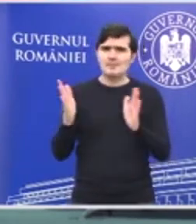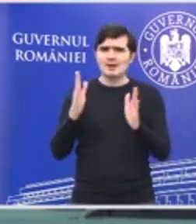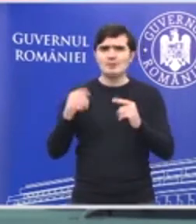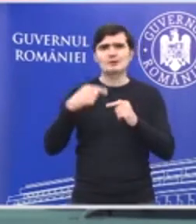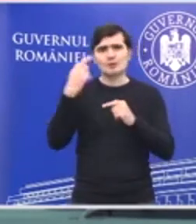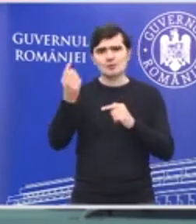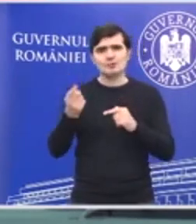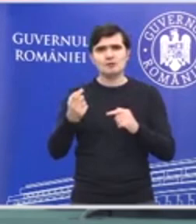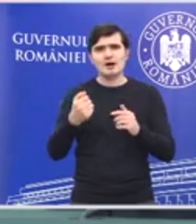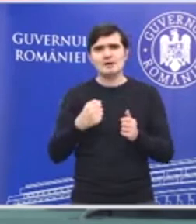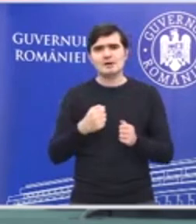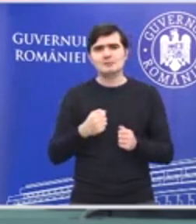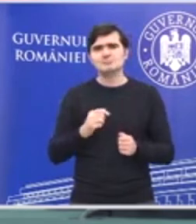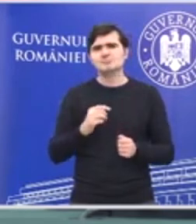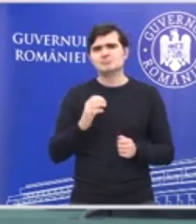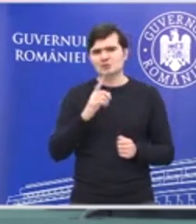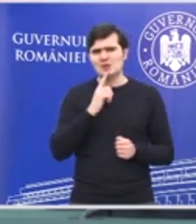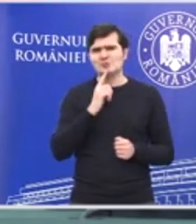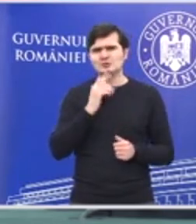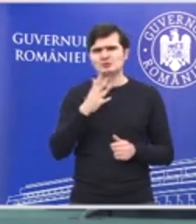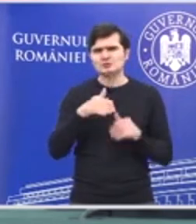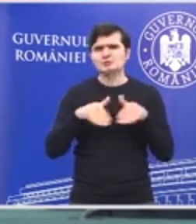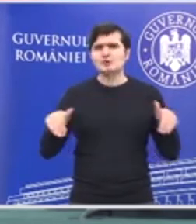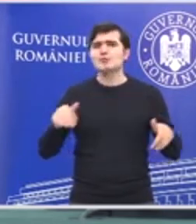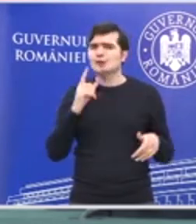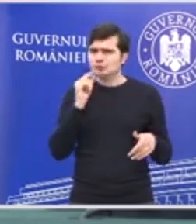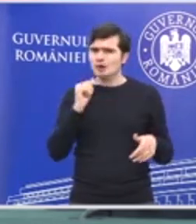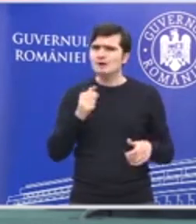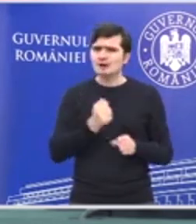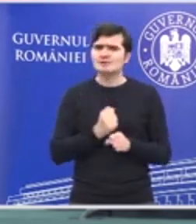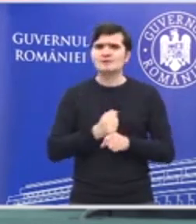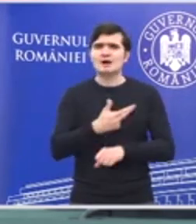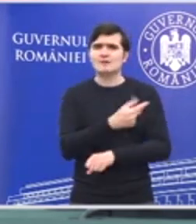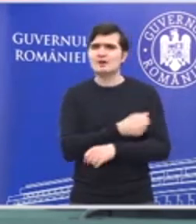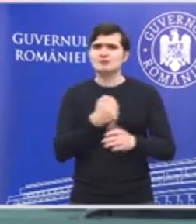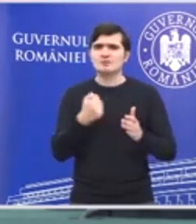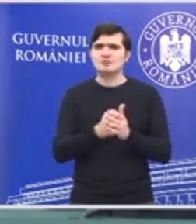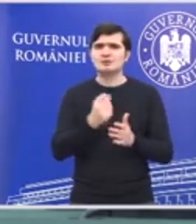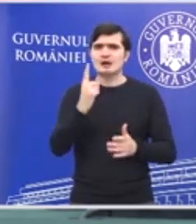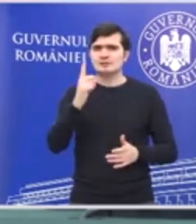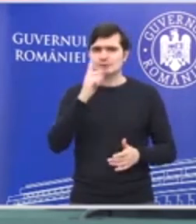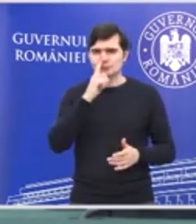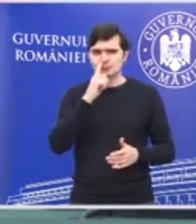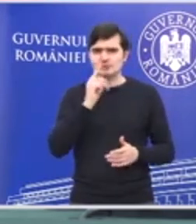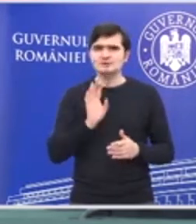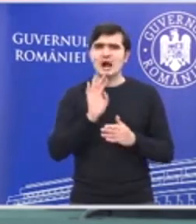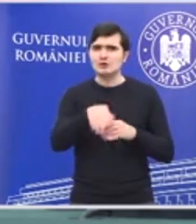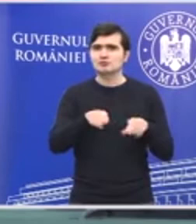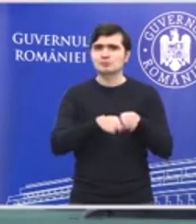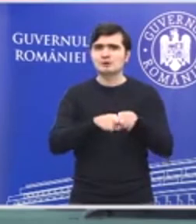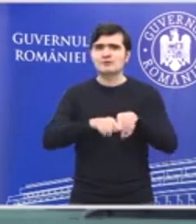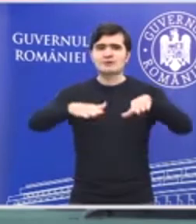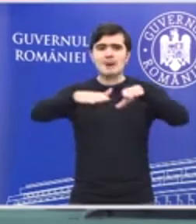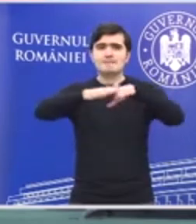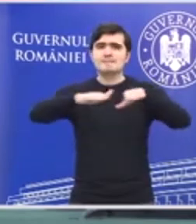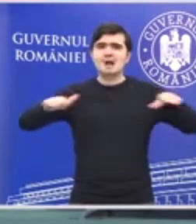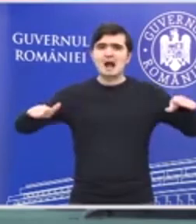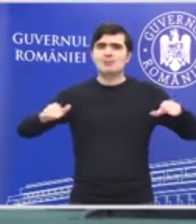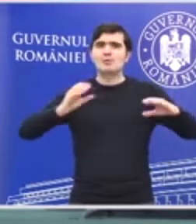până la acel moment, cel puțin 5 milioane de persoane vaccinate, să atingem acel prag comunicat de